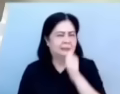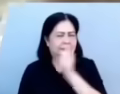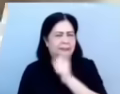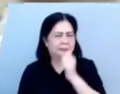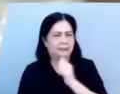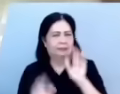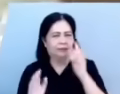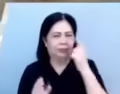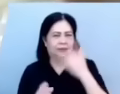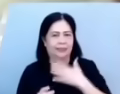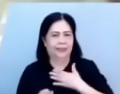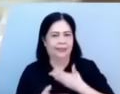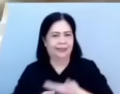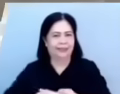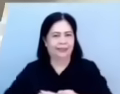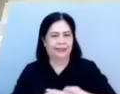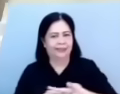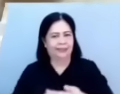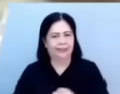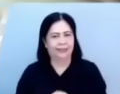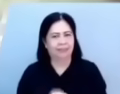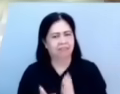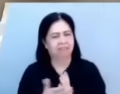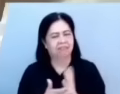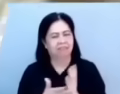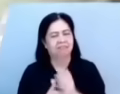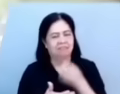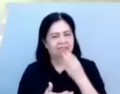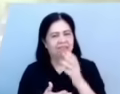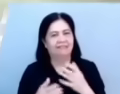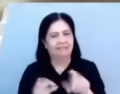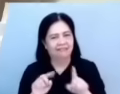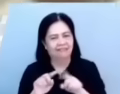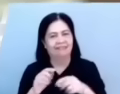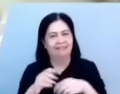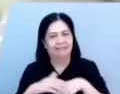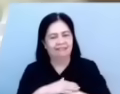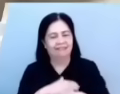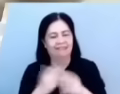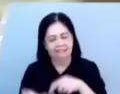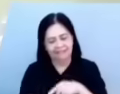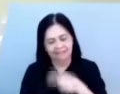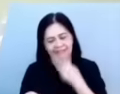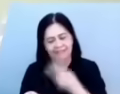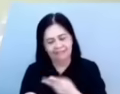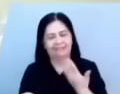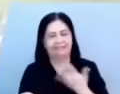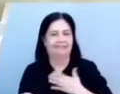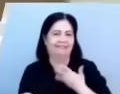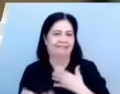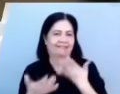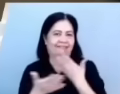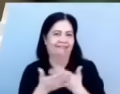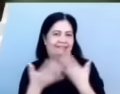baby. Pero worth it naman po nung lumabas na si baby, nakita ko siya healthy. Labis daw silang